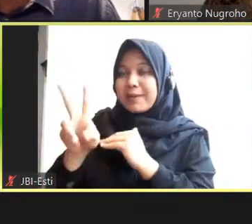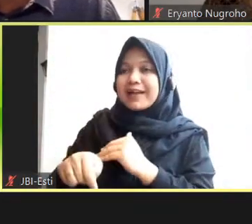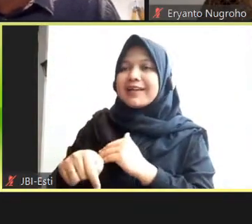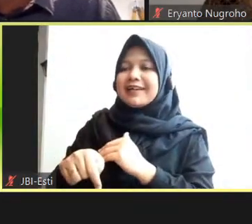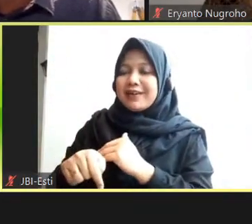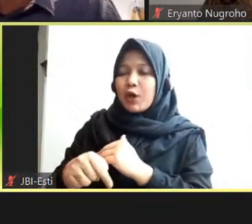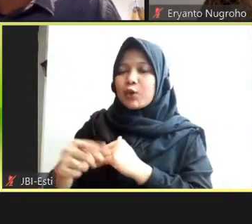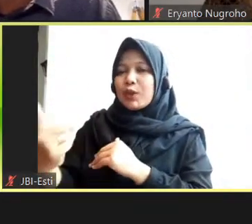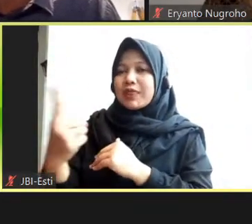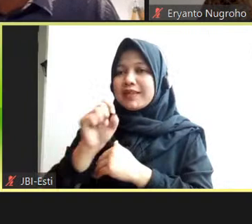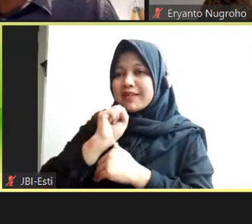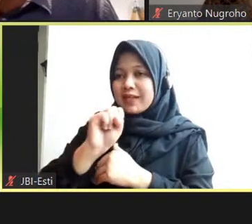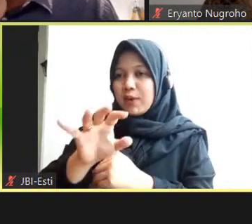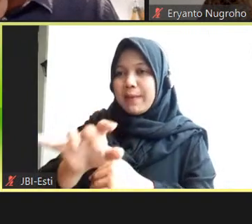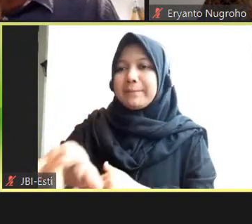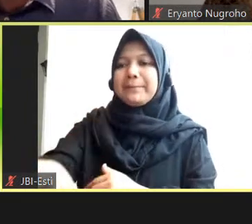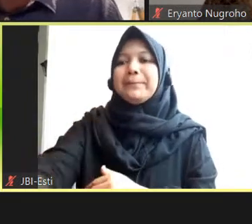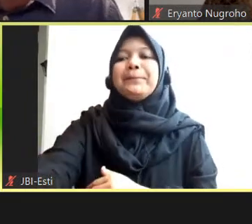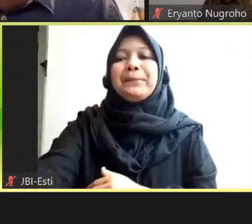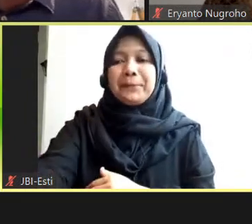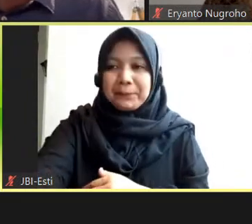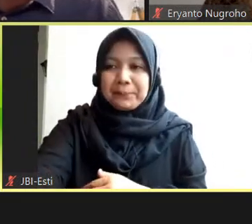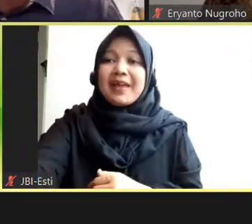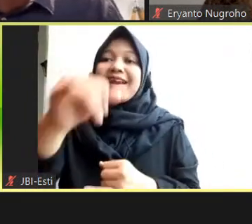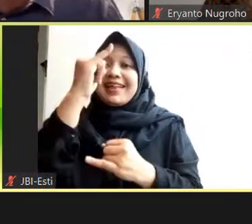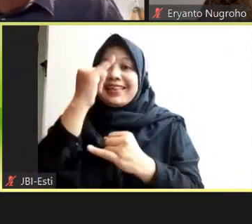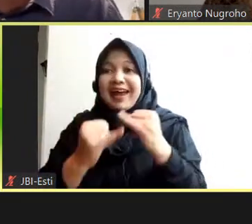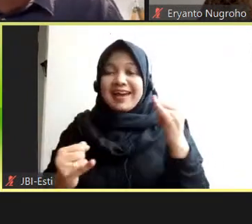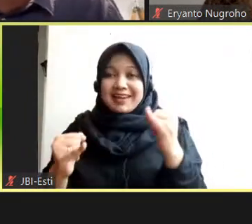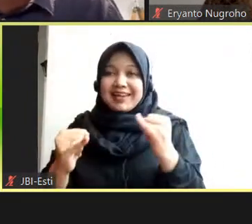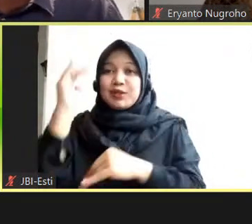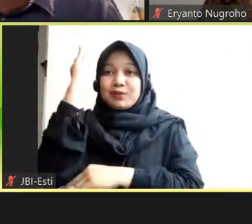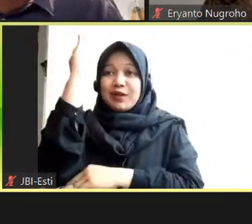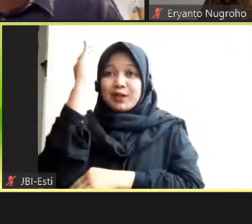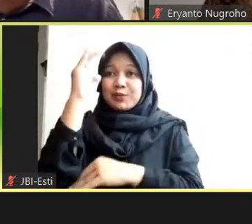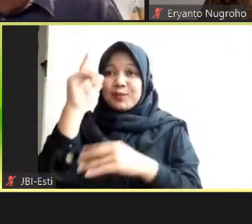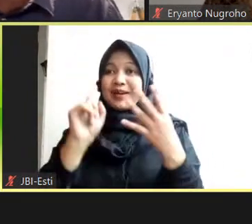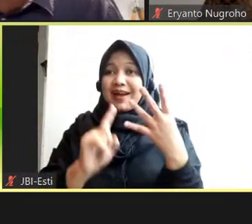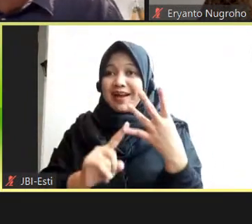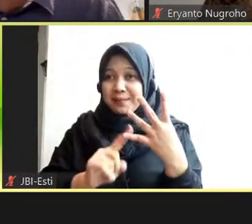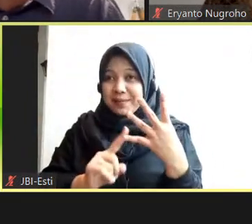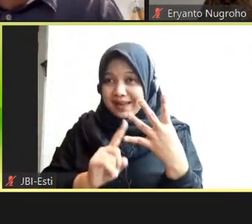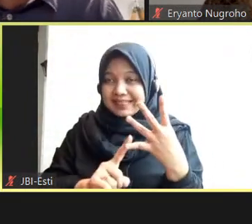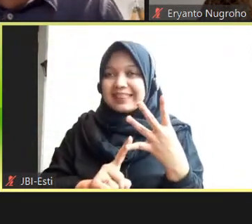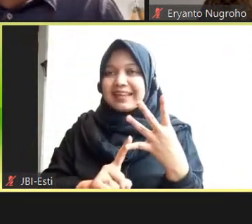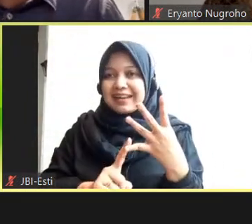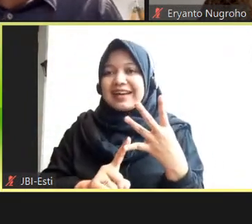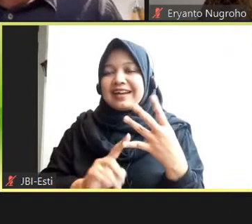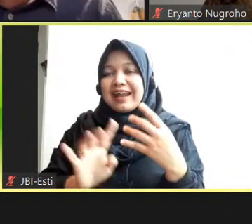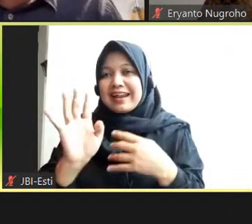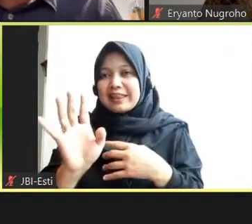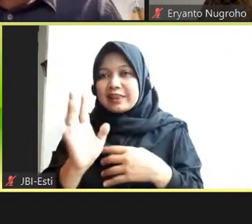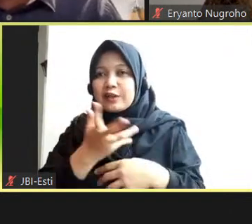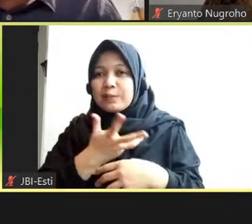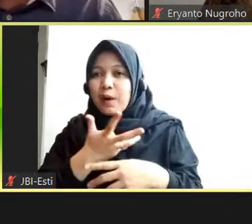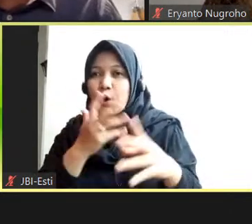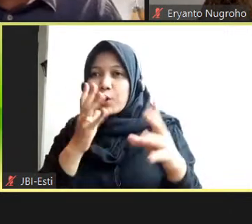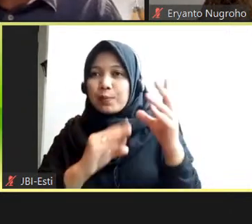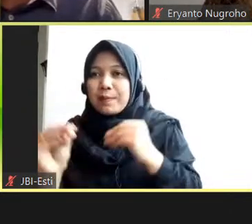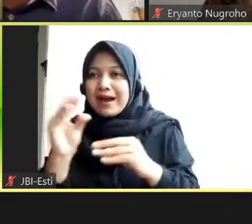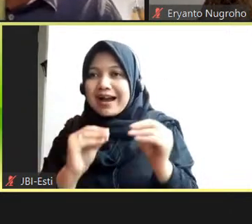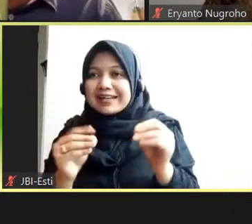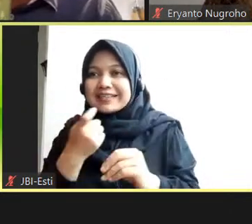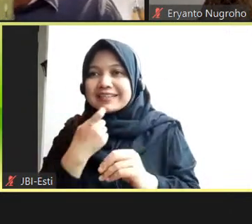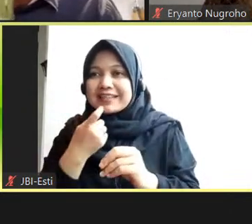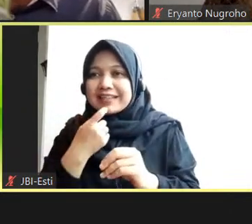Nah, yang terakhir, pembicara kita yang keempat akan banyak bicara soal